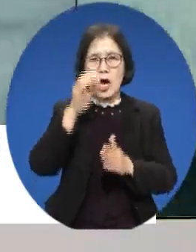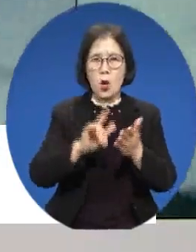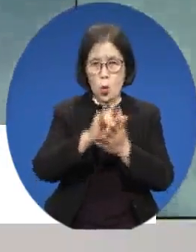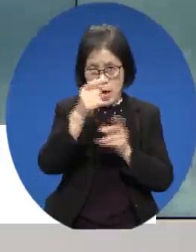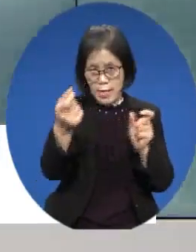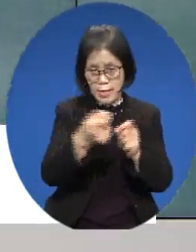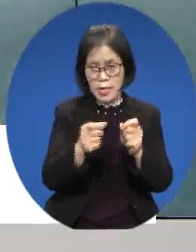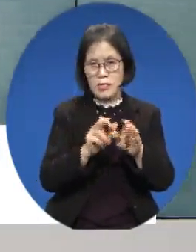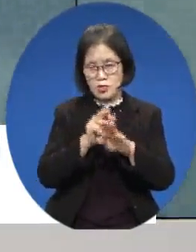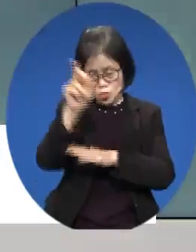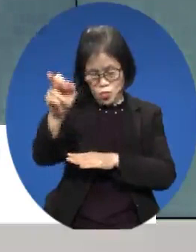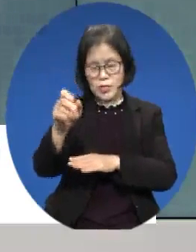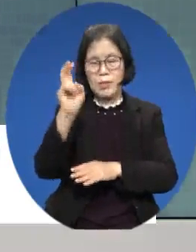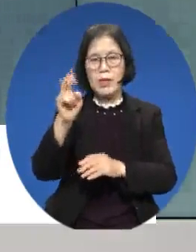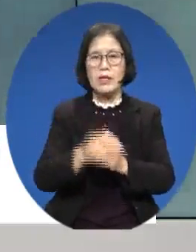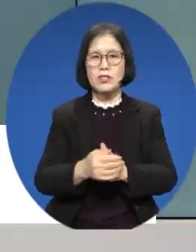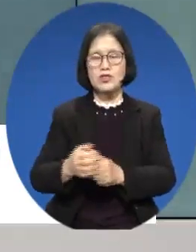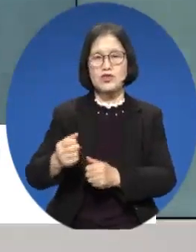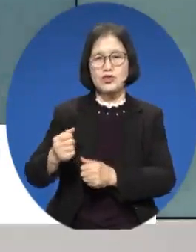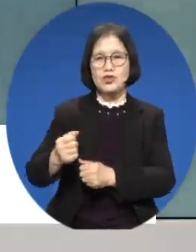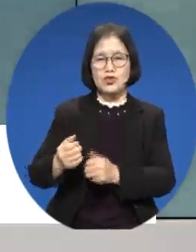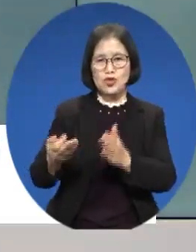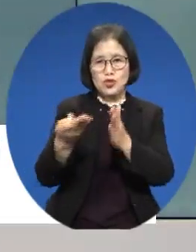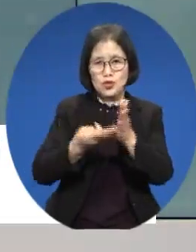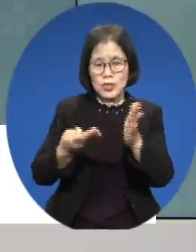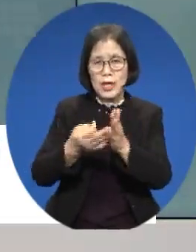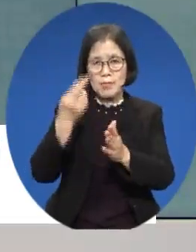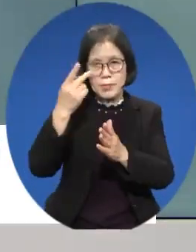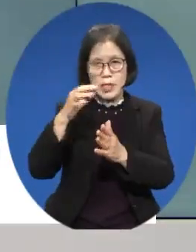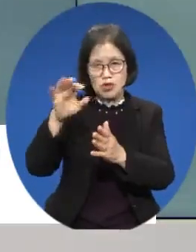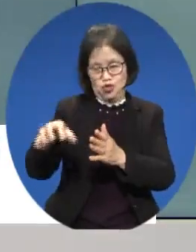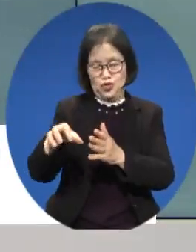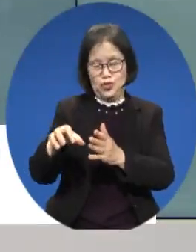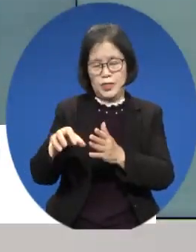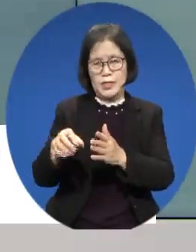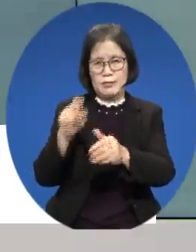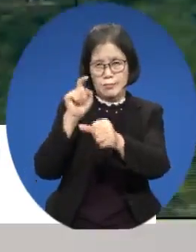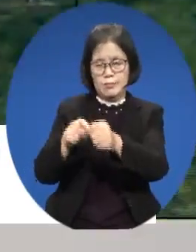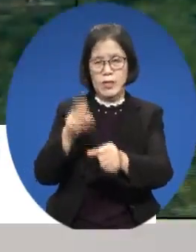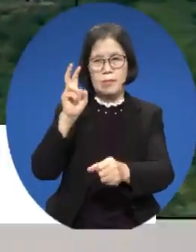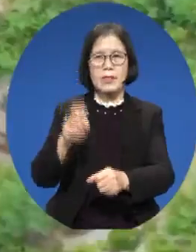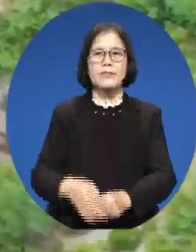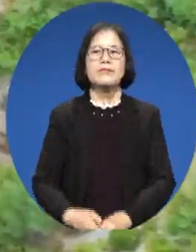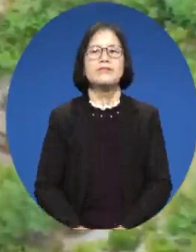인근에서 쏭 걸로 관측 되는데 군산 미군기지 를 우린 것으로 분석됐습니다 갈 태웅 기자입니다